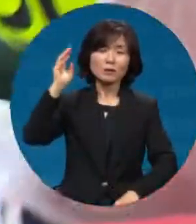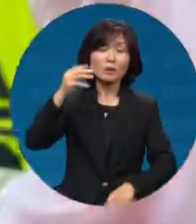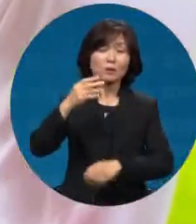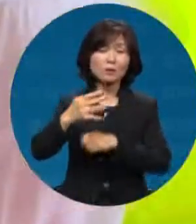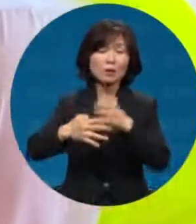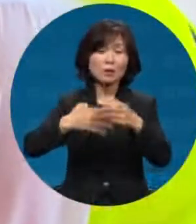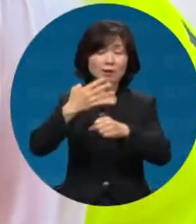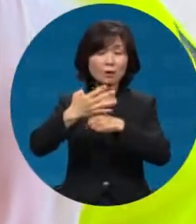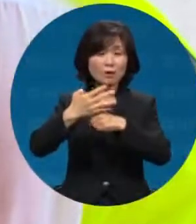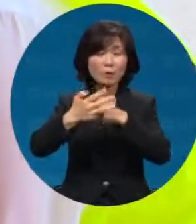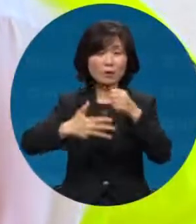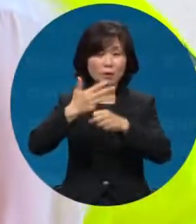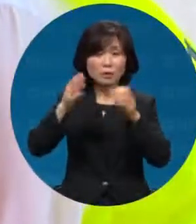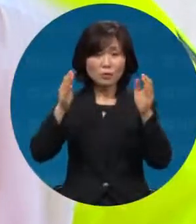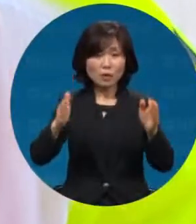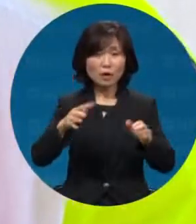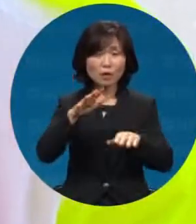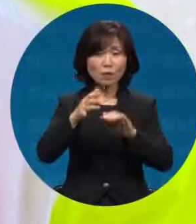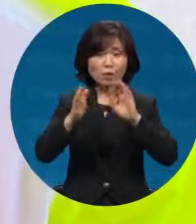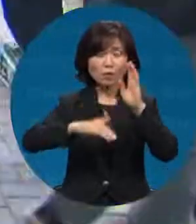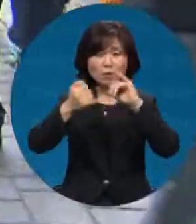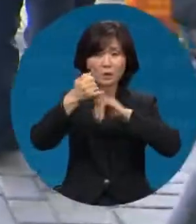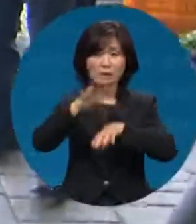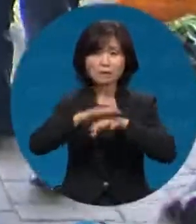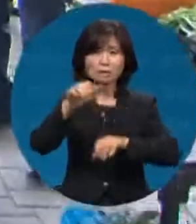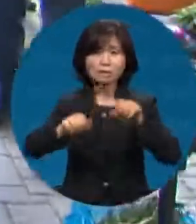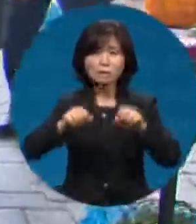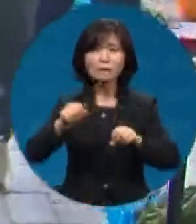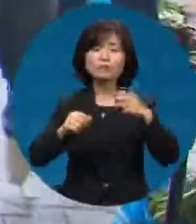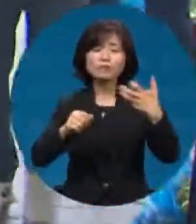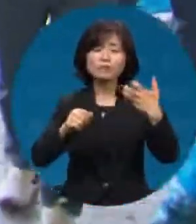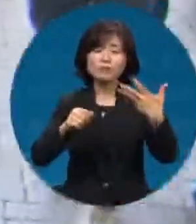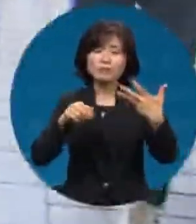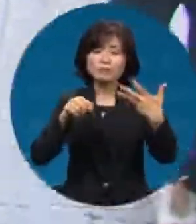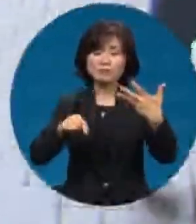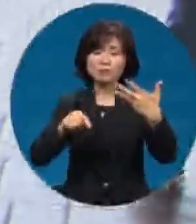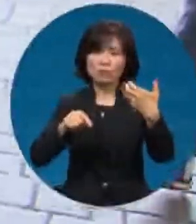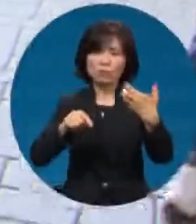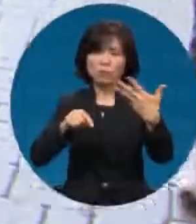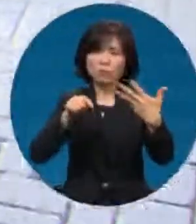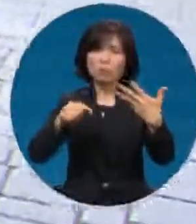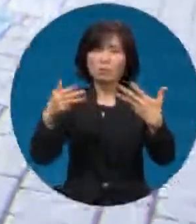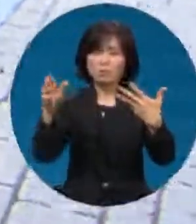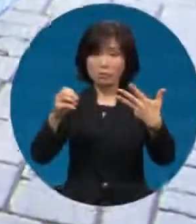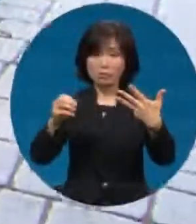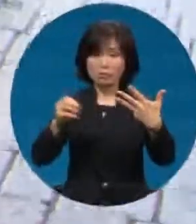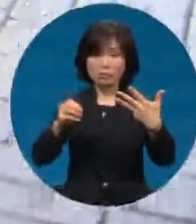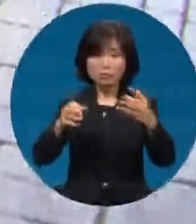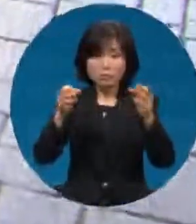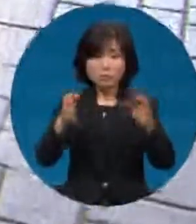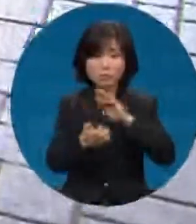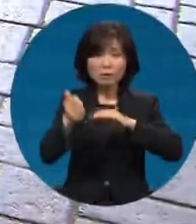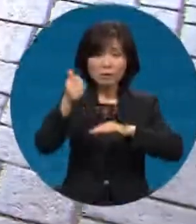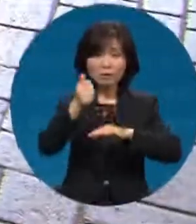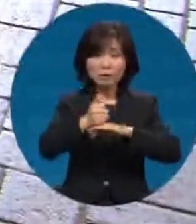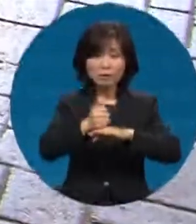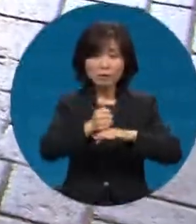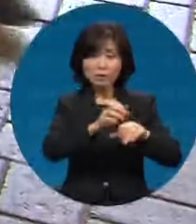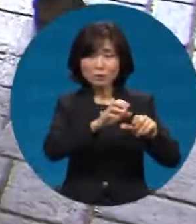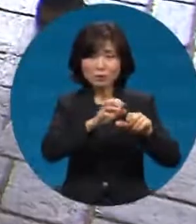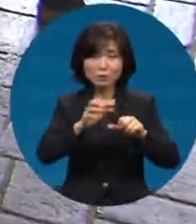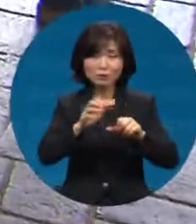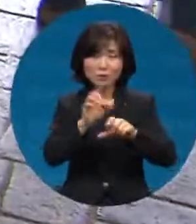98.8% 이른다 면서 그동안의 성과를 바탕으로 충남 교육을 한 단계 더 발전된 미래 교육으로 도약